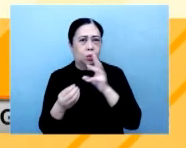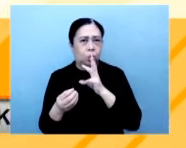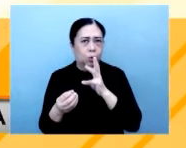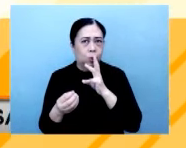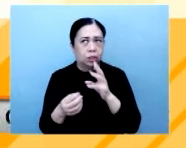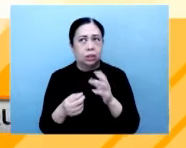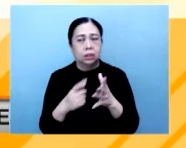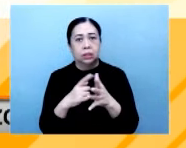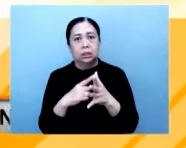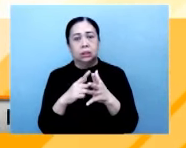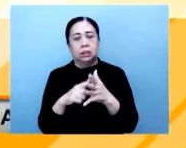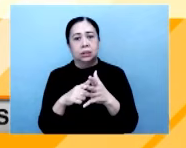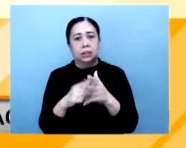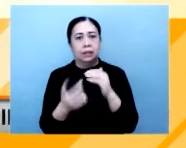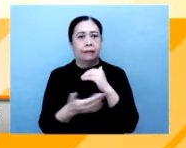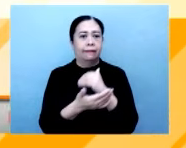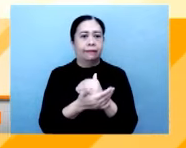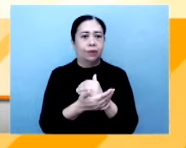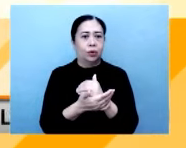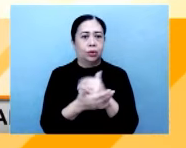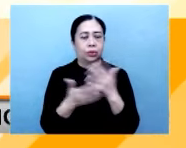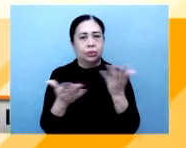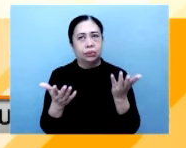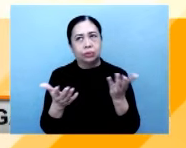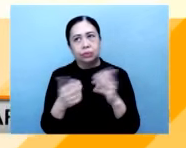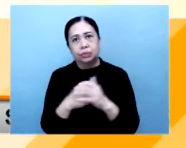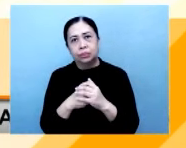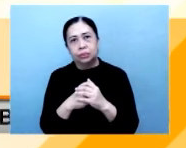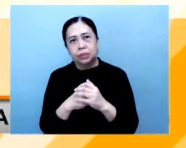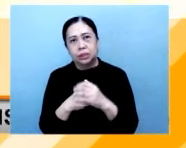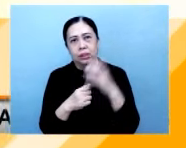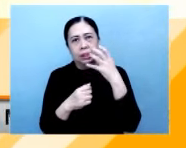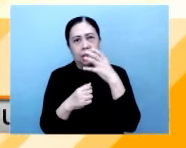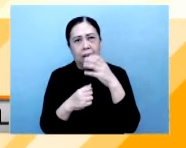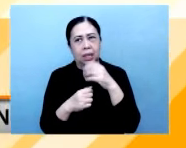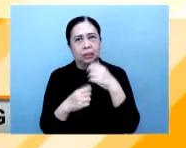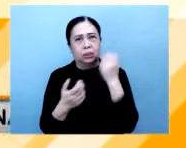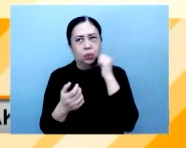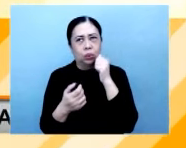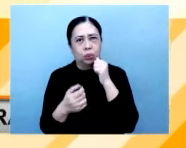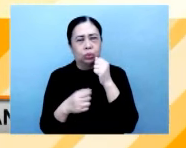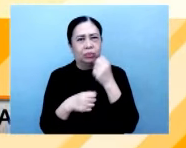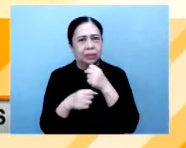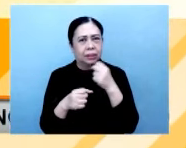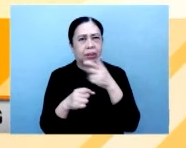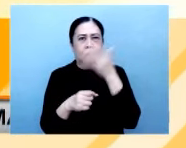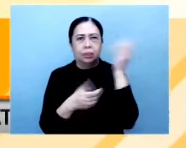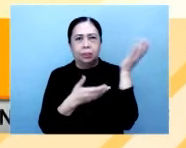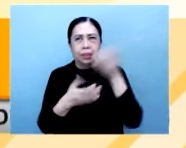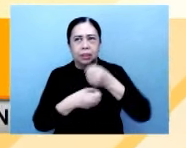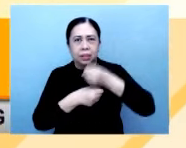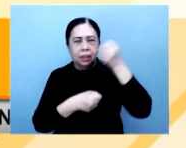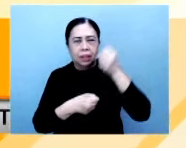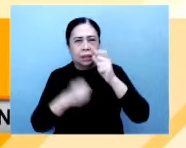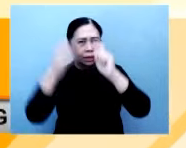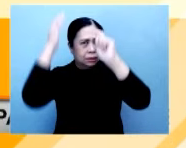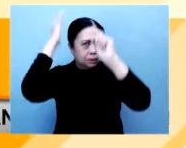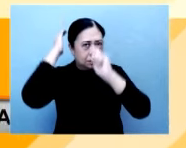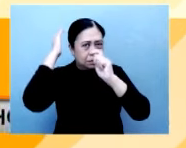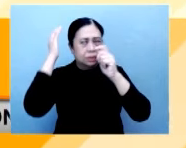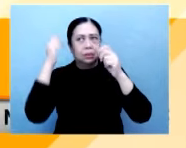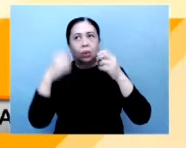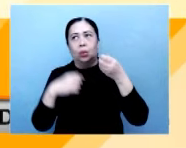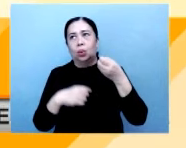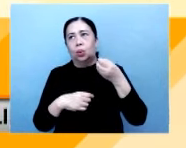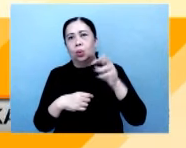tapos avoid muna natin yung mga may init na inumin. Or lagi tayong magdala ng payong, magsuot ng sombrero, or mga